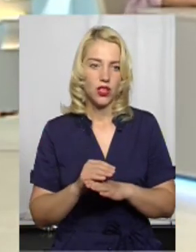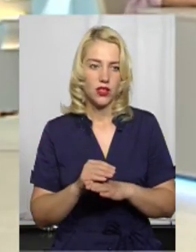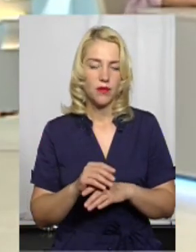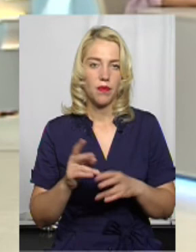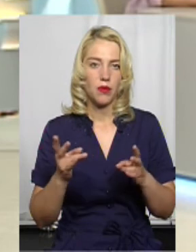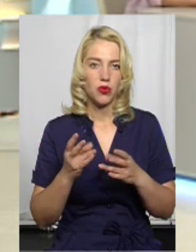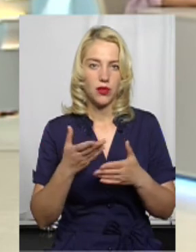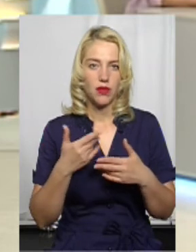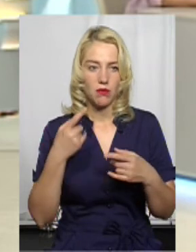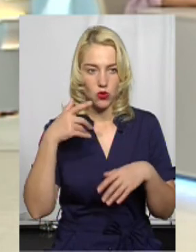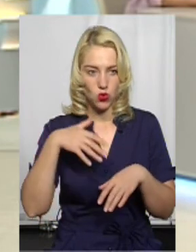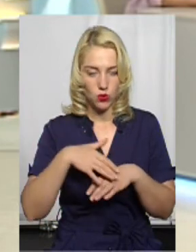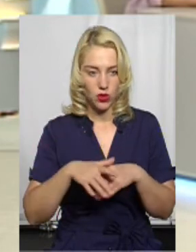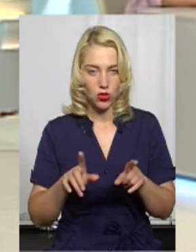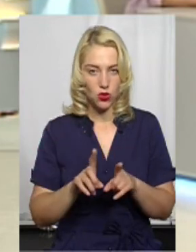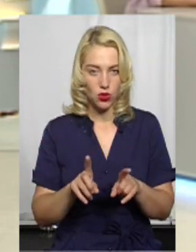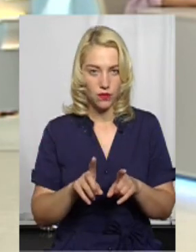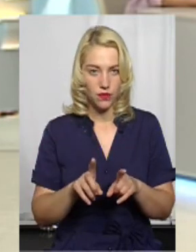Тут потрібно нам зрозуміти, що